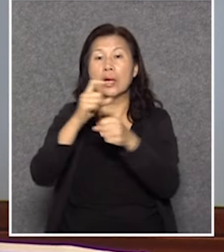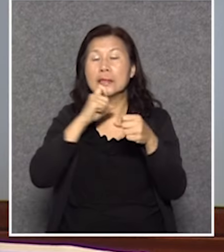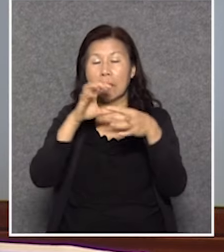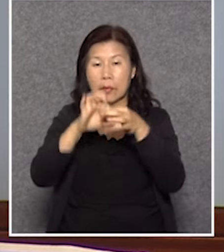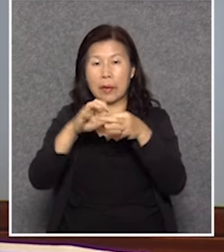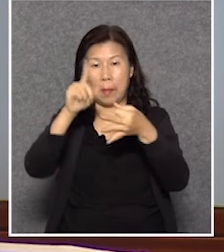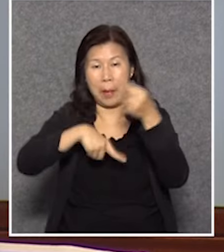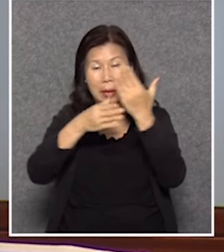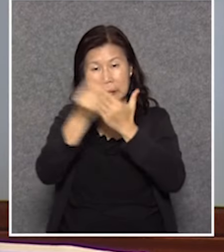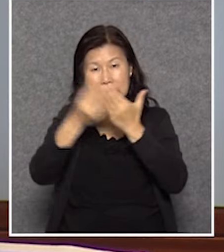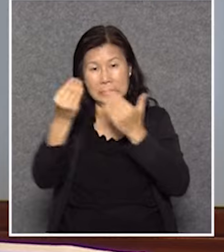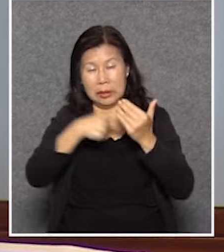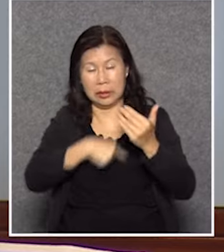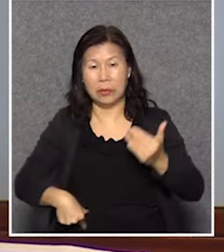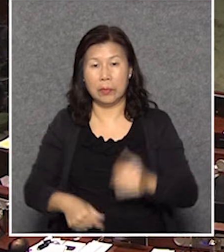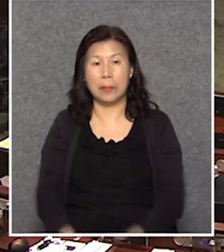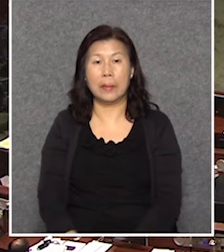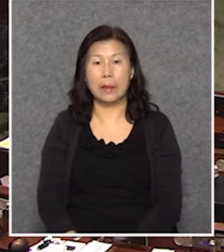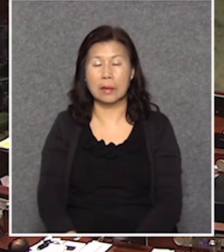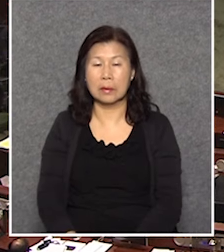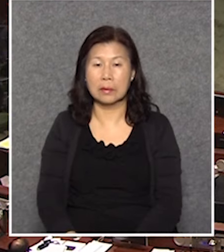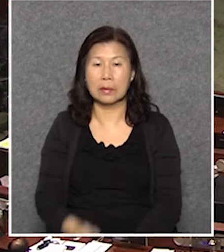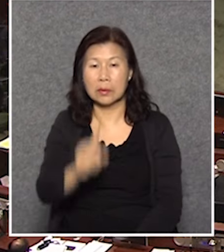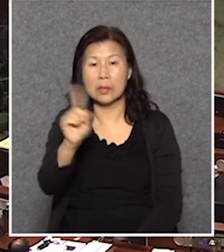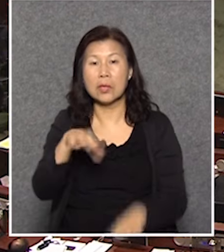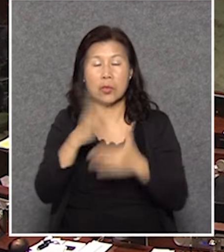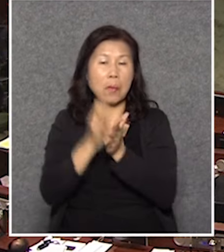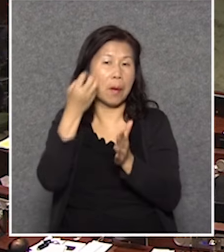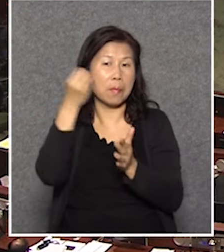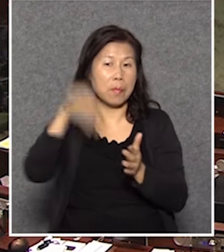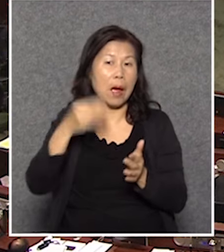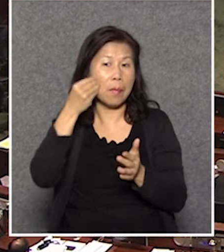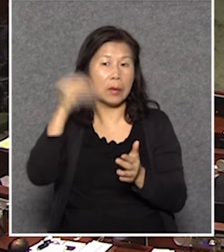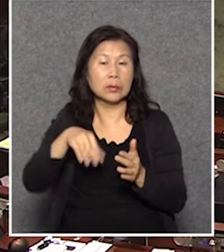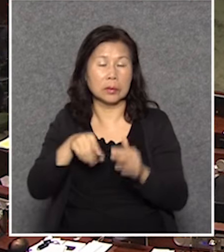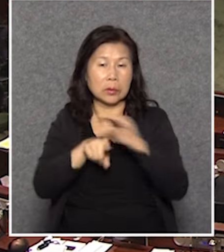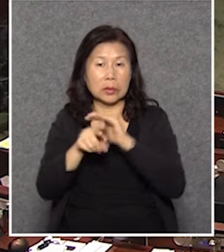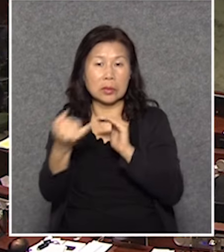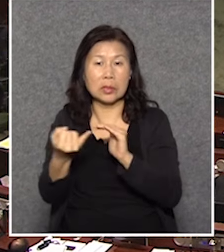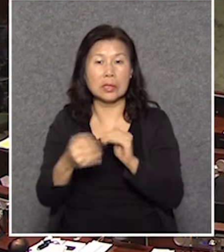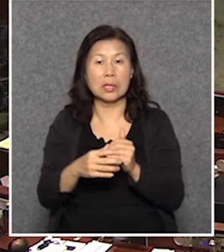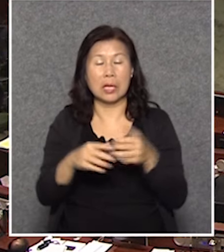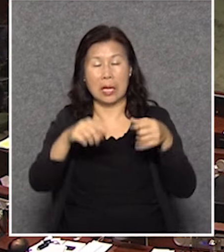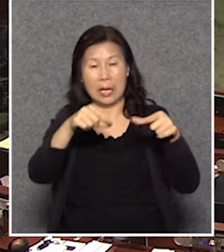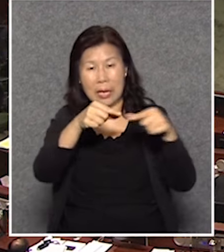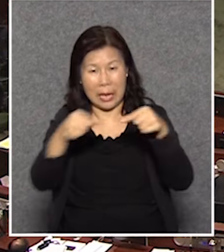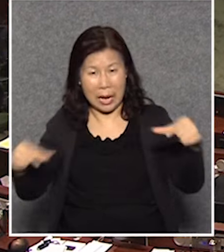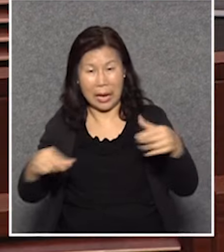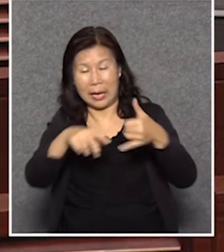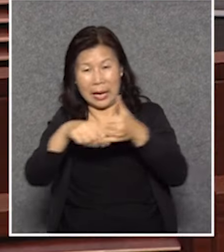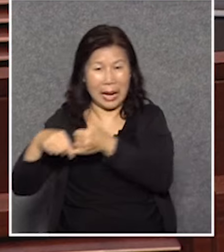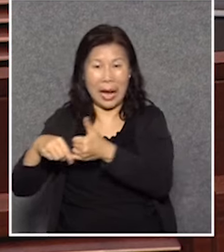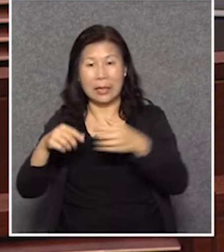員， 極端侮辱性啊！ 喂，咁啊極端侮辱性啊！咁佢之後講嗰啲咩嚟噶？ 拉皮。跟住嗰個係一個 梁國